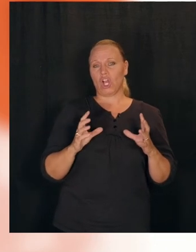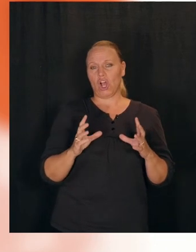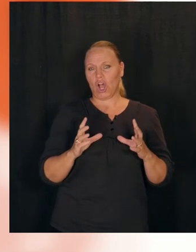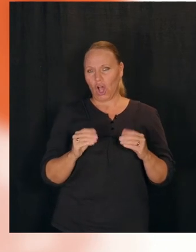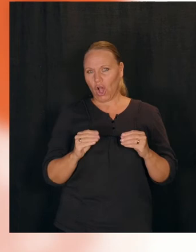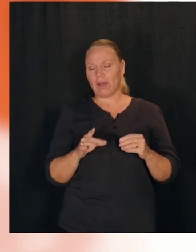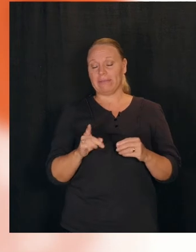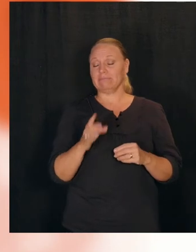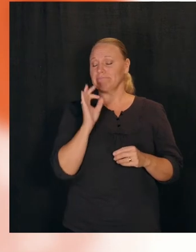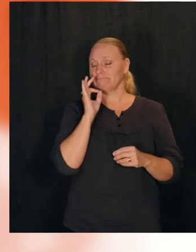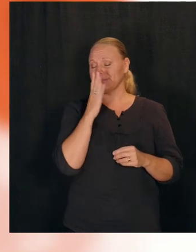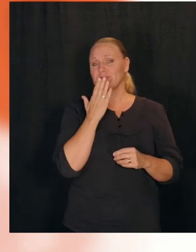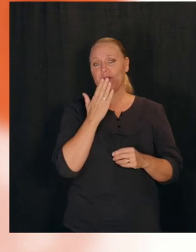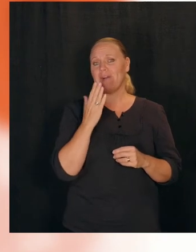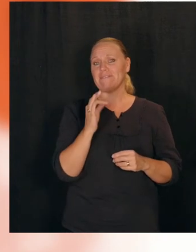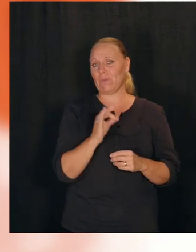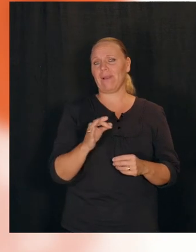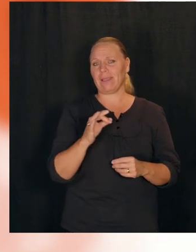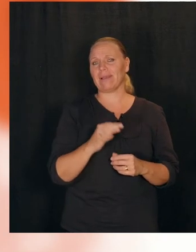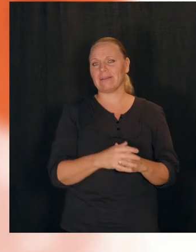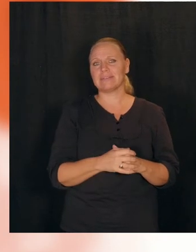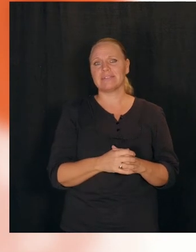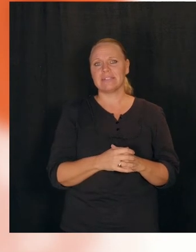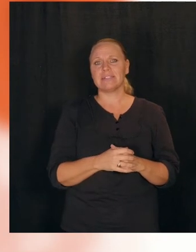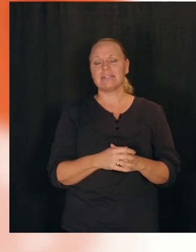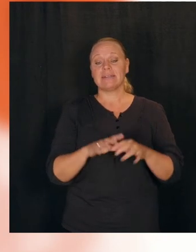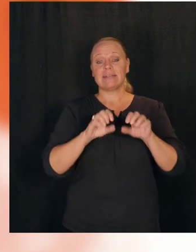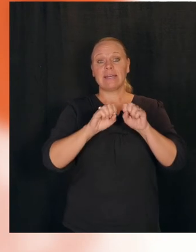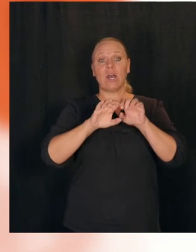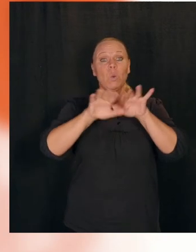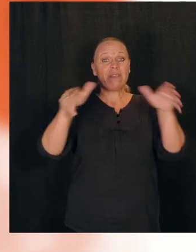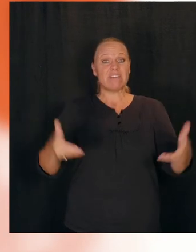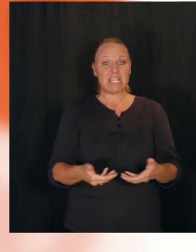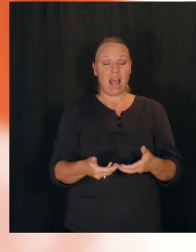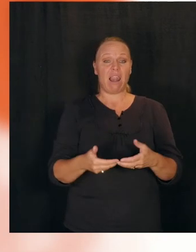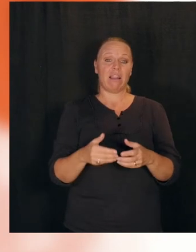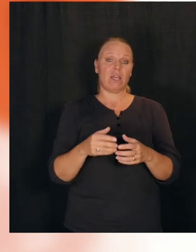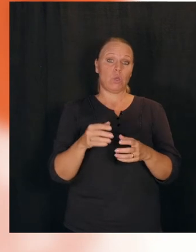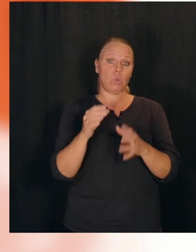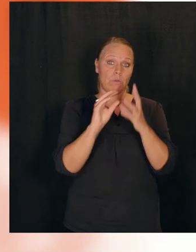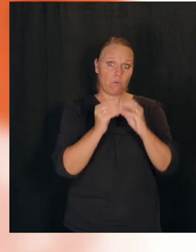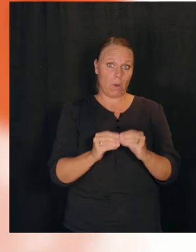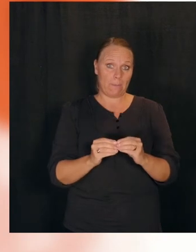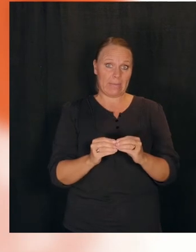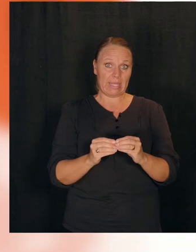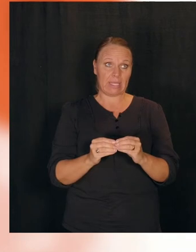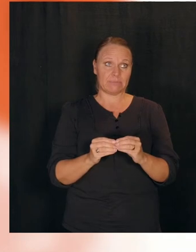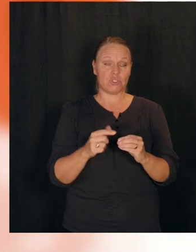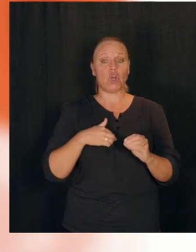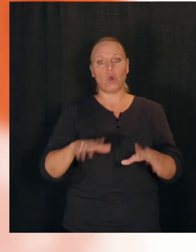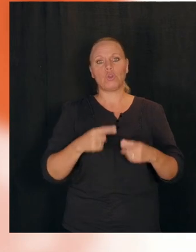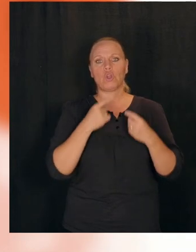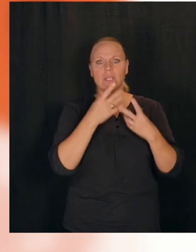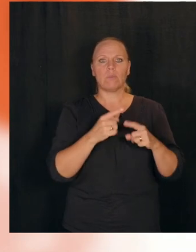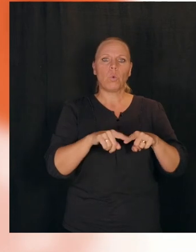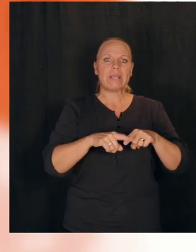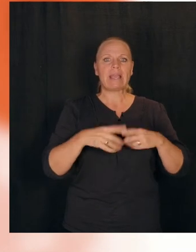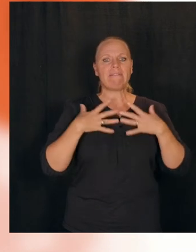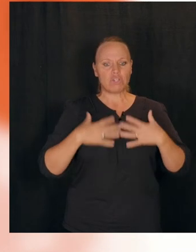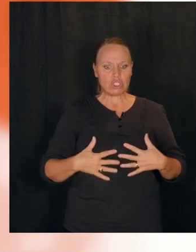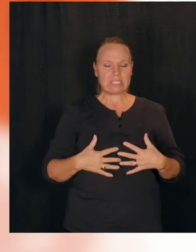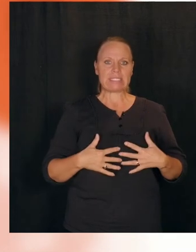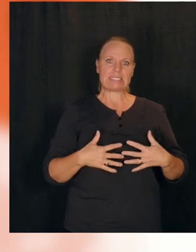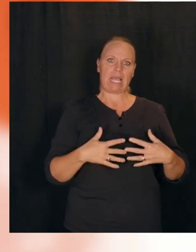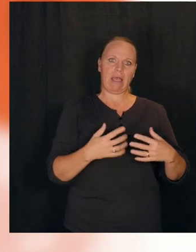Det är en utmärkt fråga, tycker jag. Universell utformning. Nu har jag ju haft ganska många fysiska exempel. Eftersom jag själv